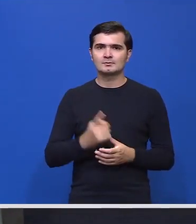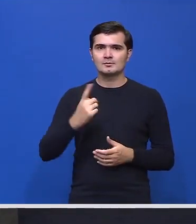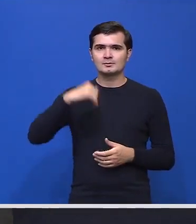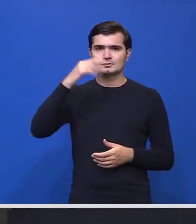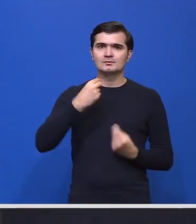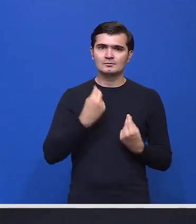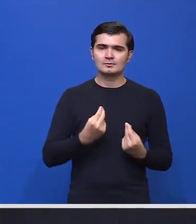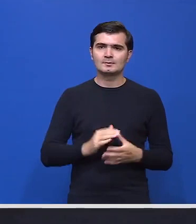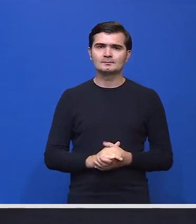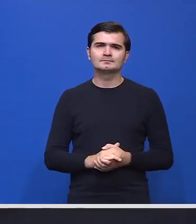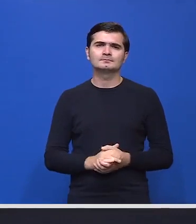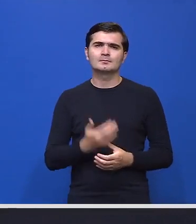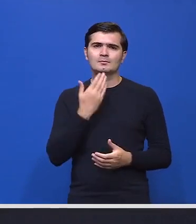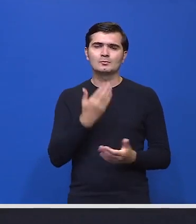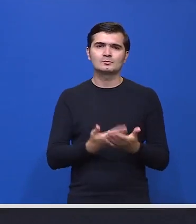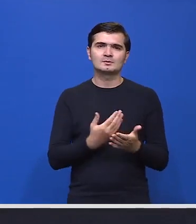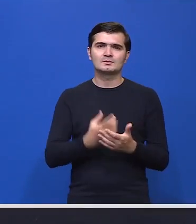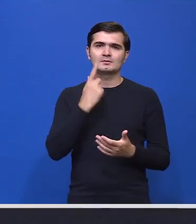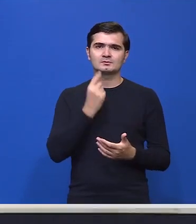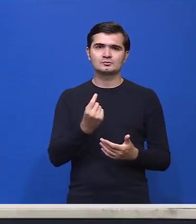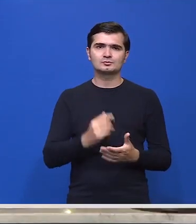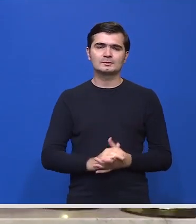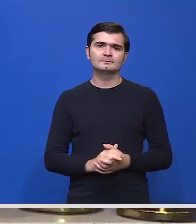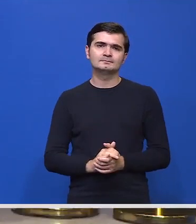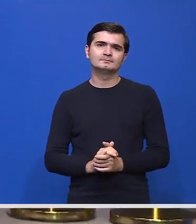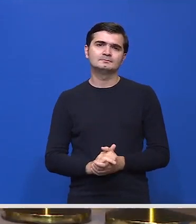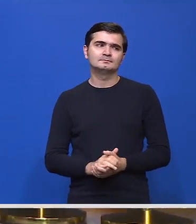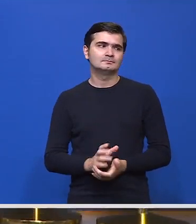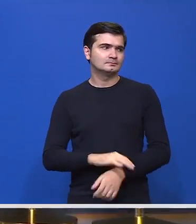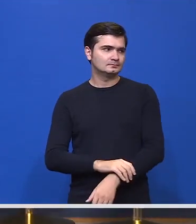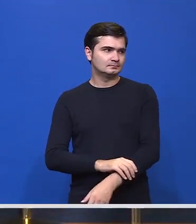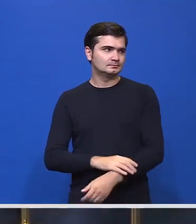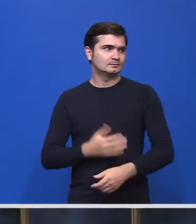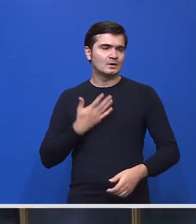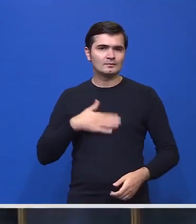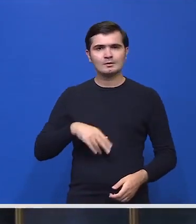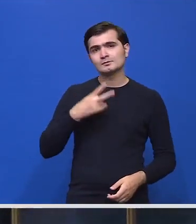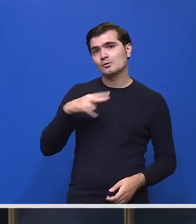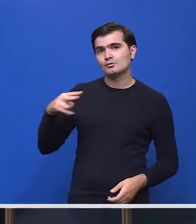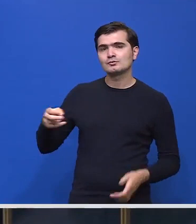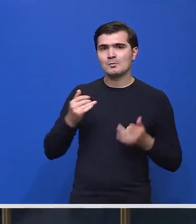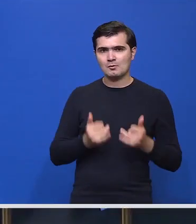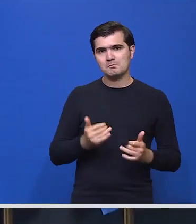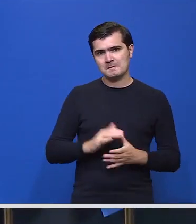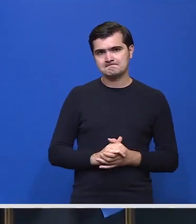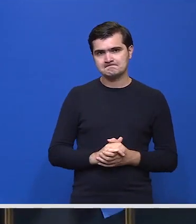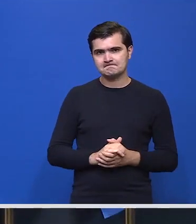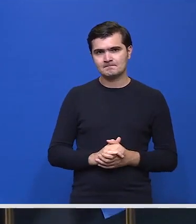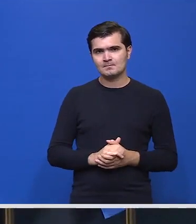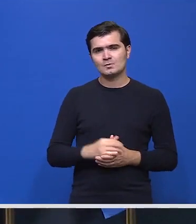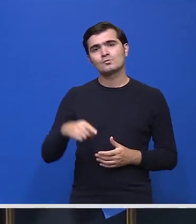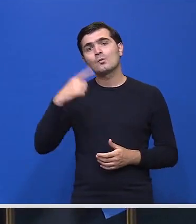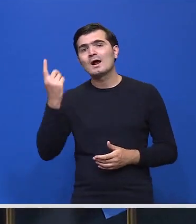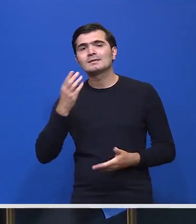și pentru răspunsurile furnizate. Aș vrea să continuăm acum cu o serie de